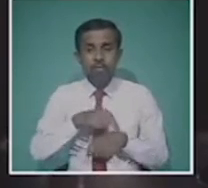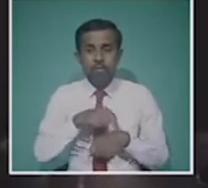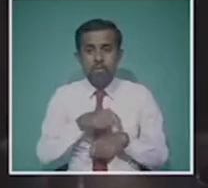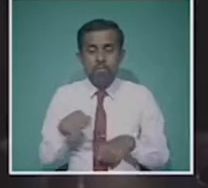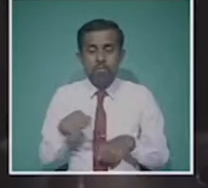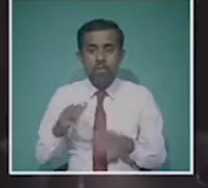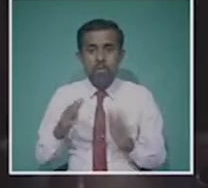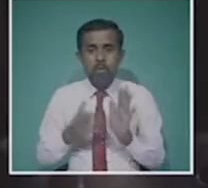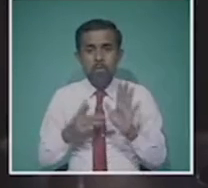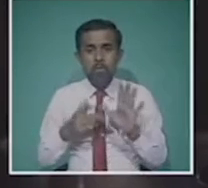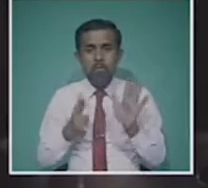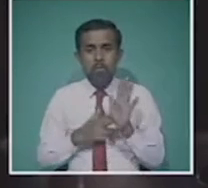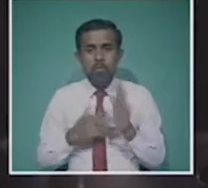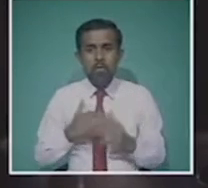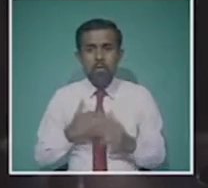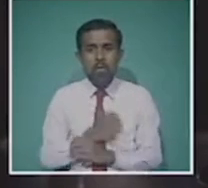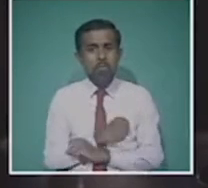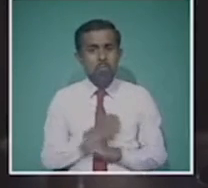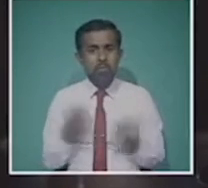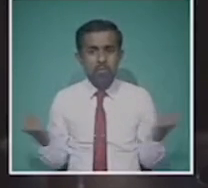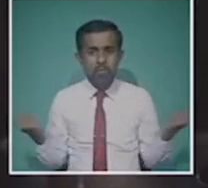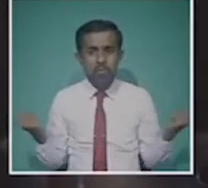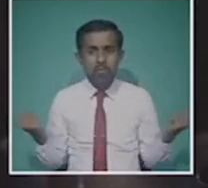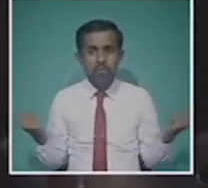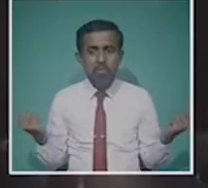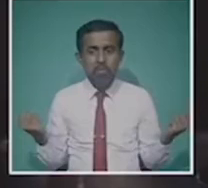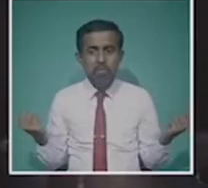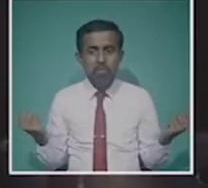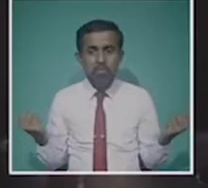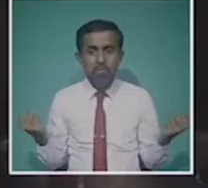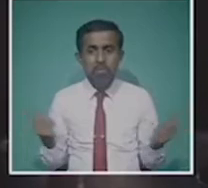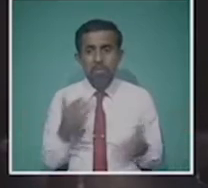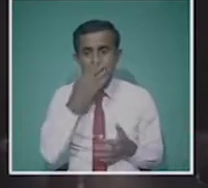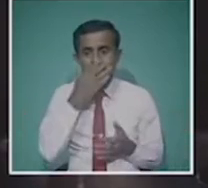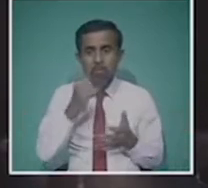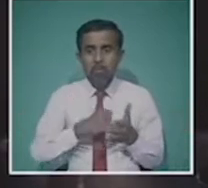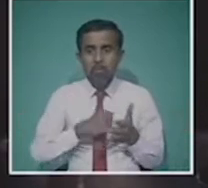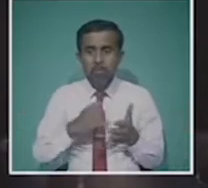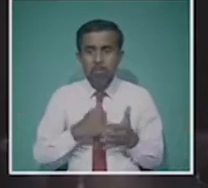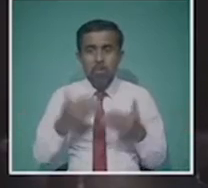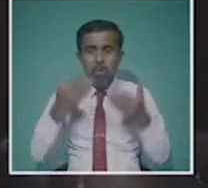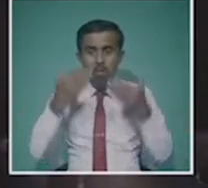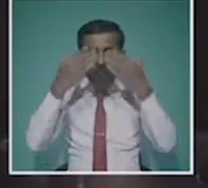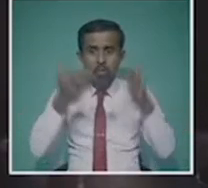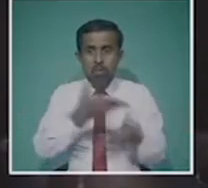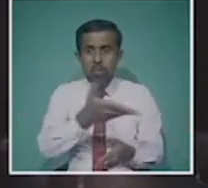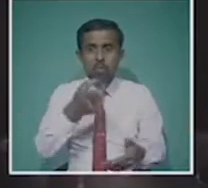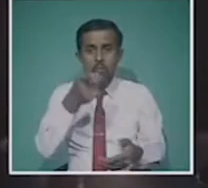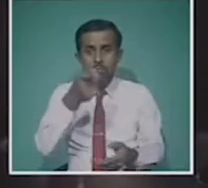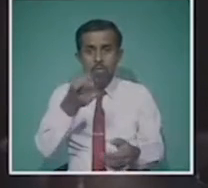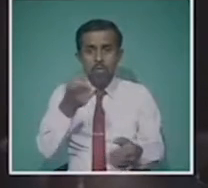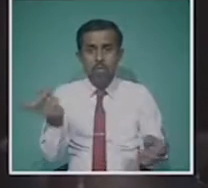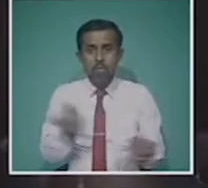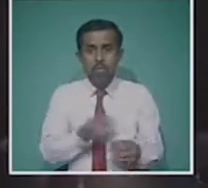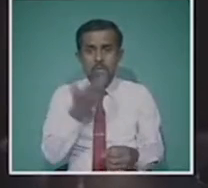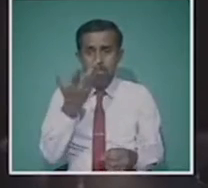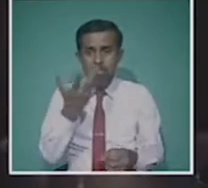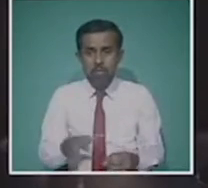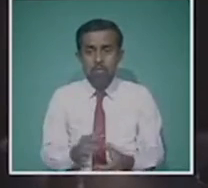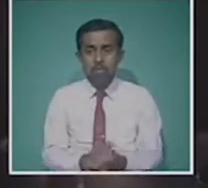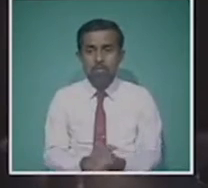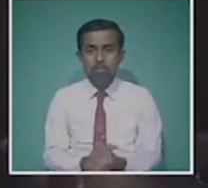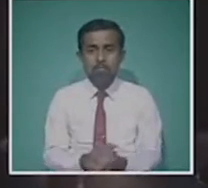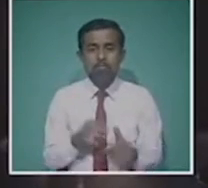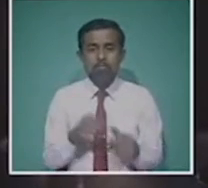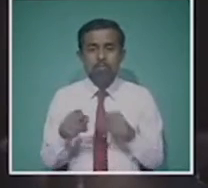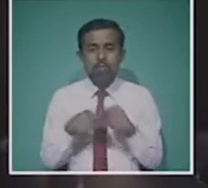செல்லப்பட்டு வன்புணர்வு செய்யப்பட்டு பகிரங்கமாக சுட்டுக் கொல்லப்பட்ட வரலாறும் இந்த மண்ணிலே நடைபெற்றிருக்கிறது. கிருசாந்தியை அவருடைய மகள்